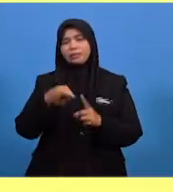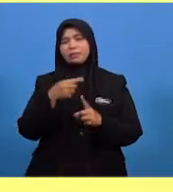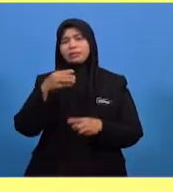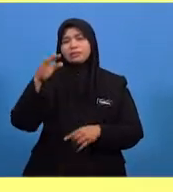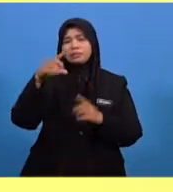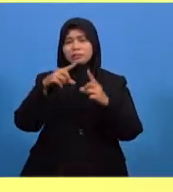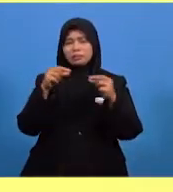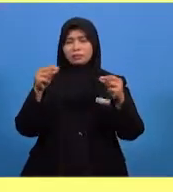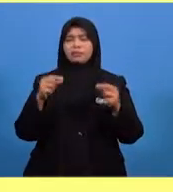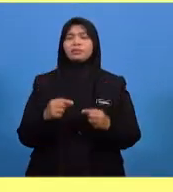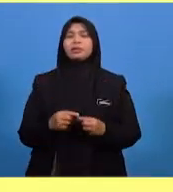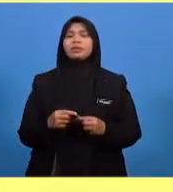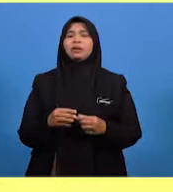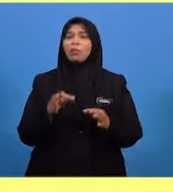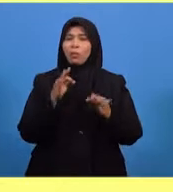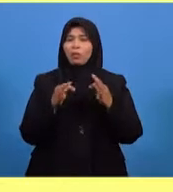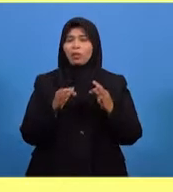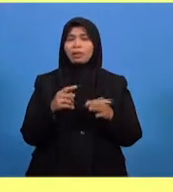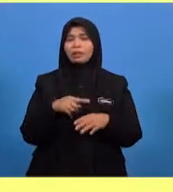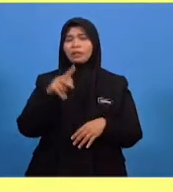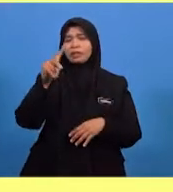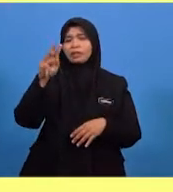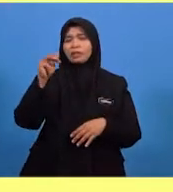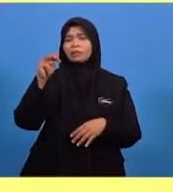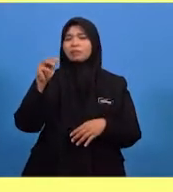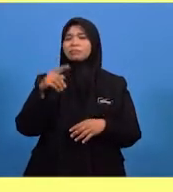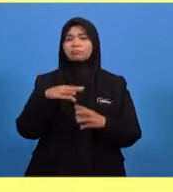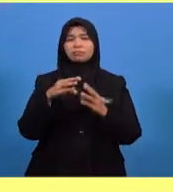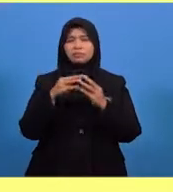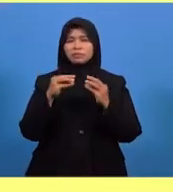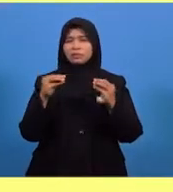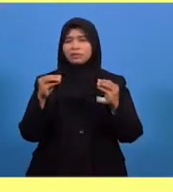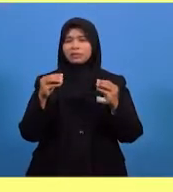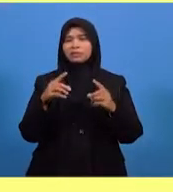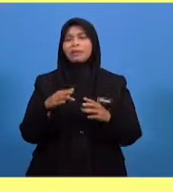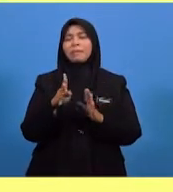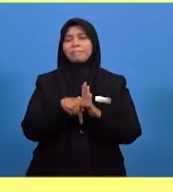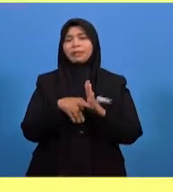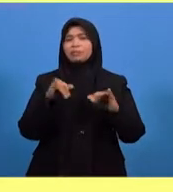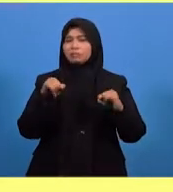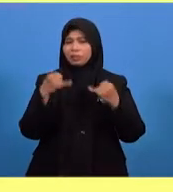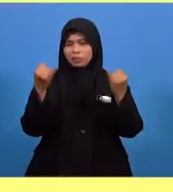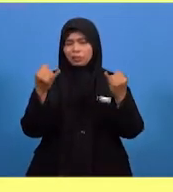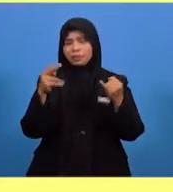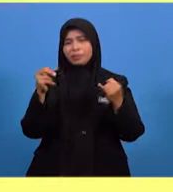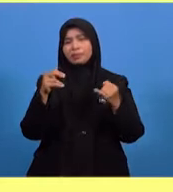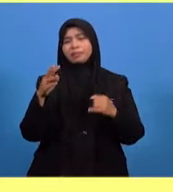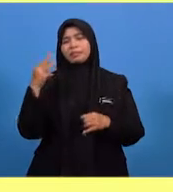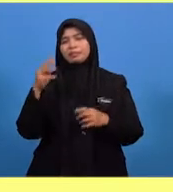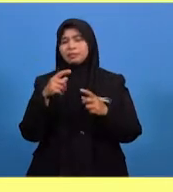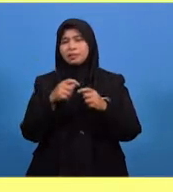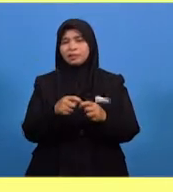perjuangan mereka tetap Diteruskan dengan menetak gerakan bawah tanah